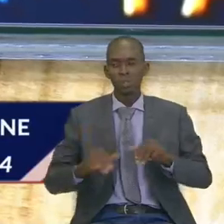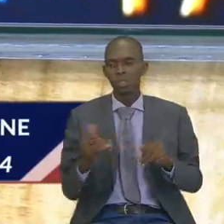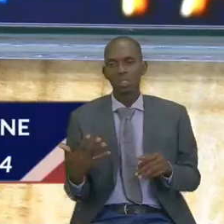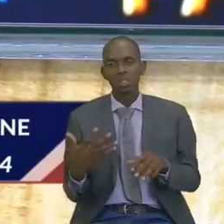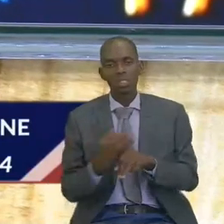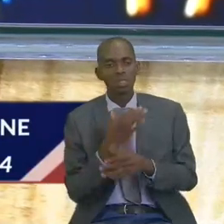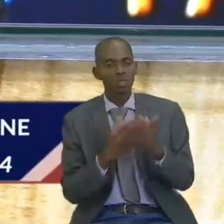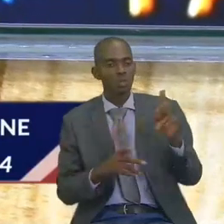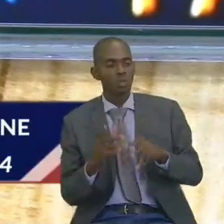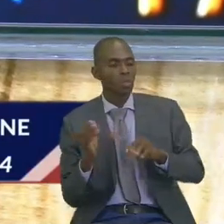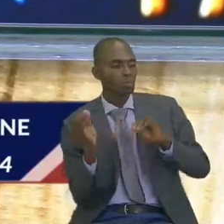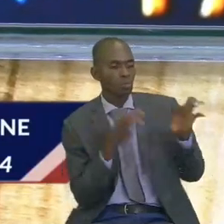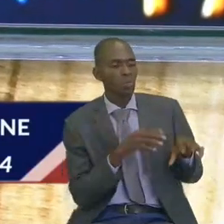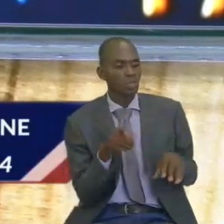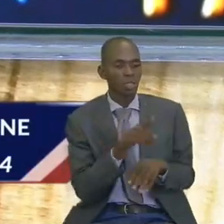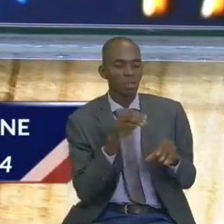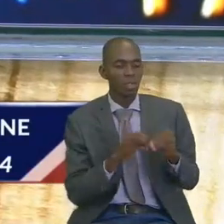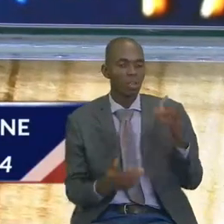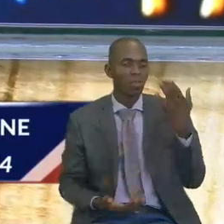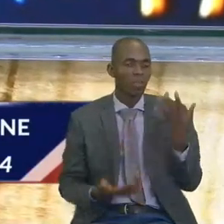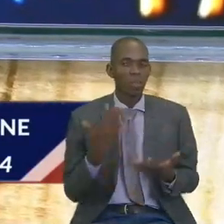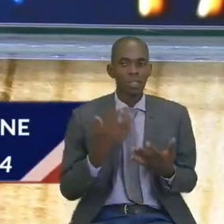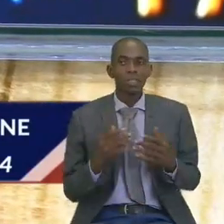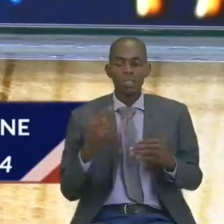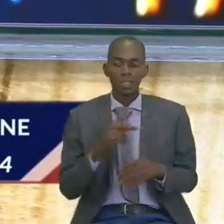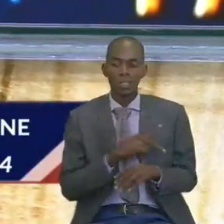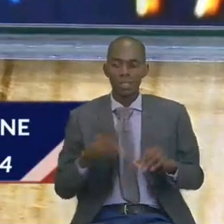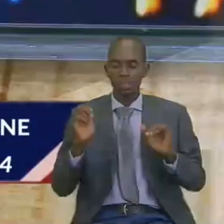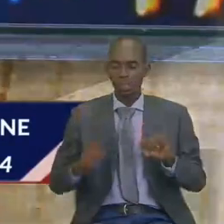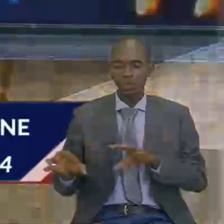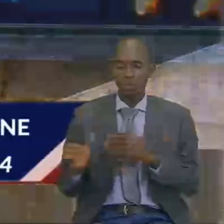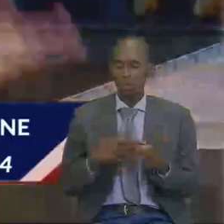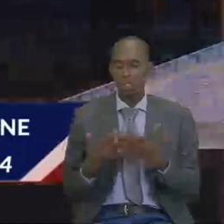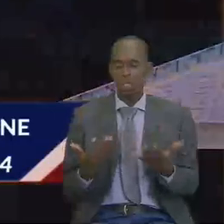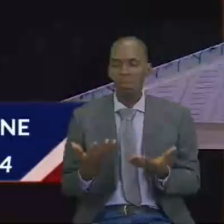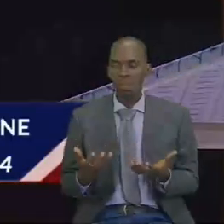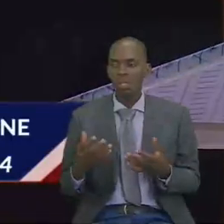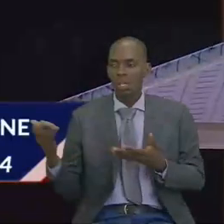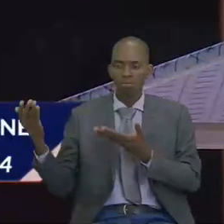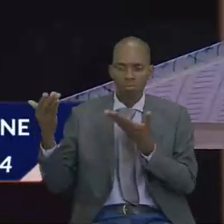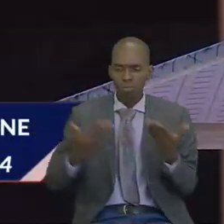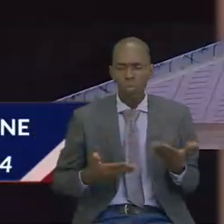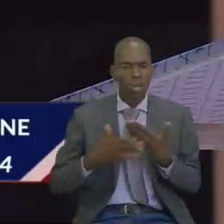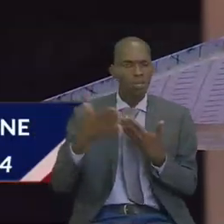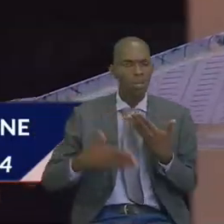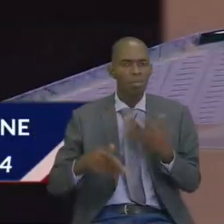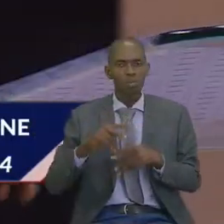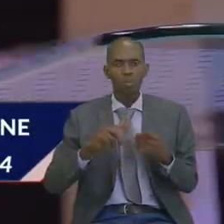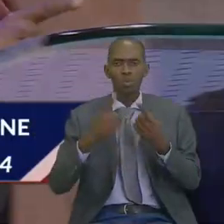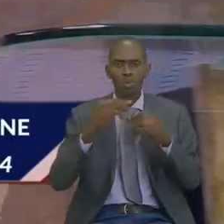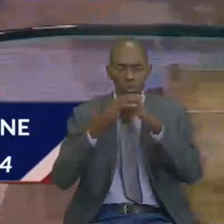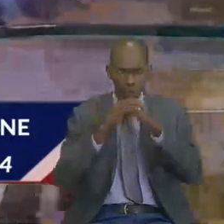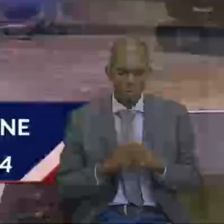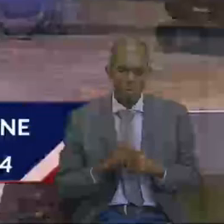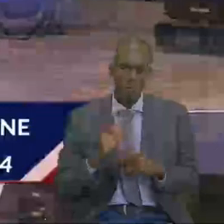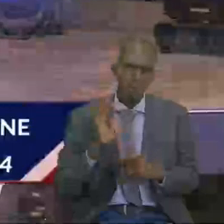l'homme. Nebuchadnezzar peut faire tout ce qu'il veut maintenant. Il peut ériger une idole. Il peut inviter les gens à venir